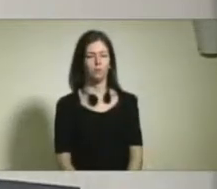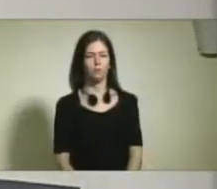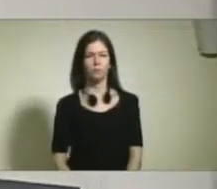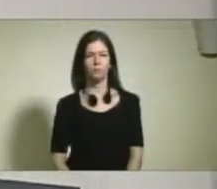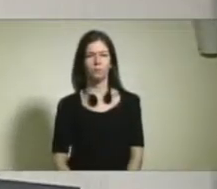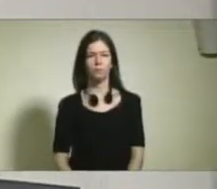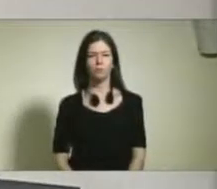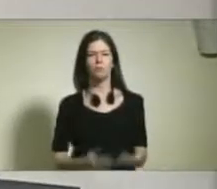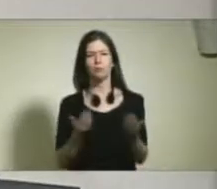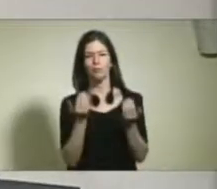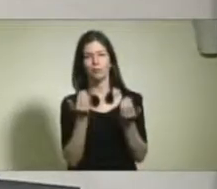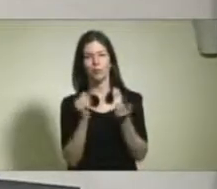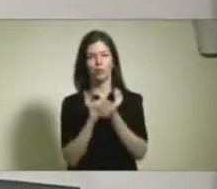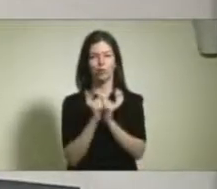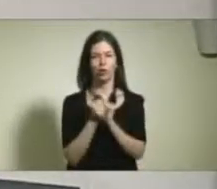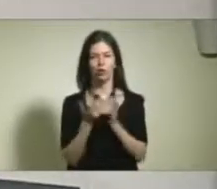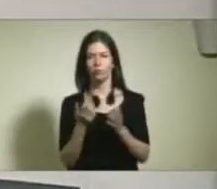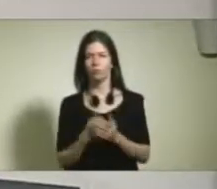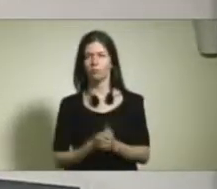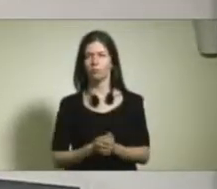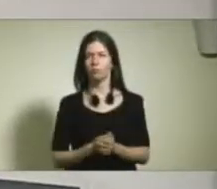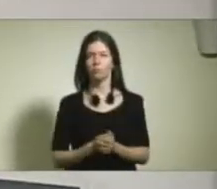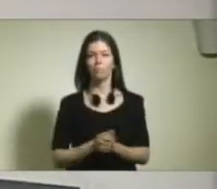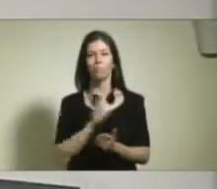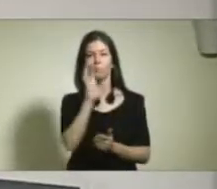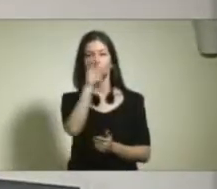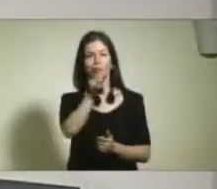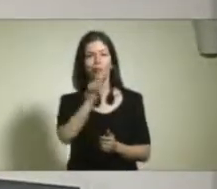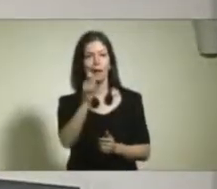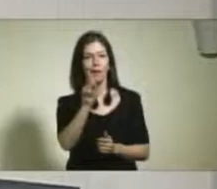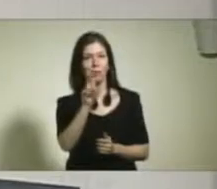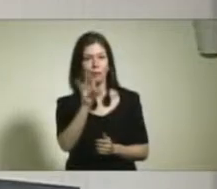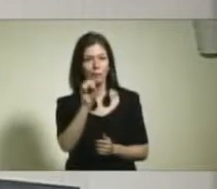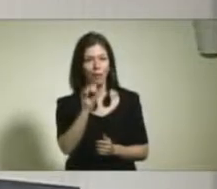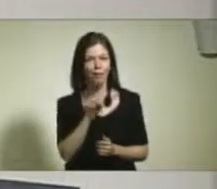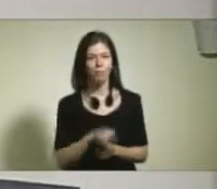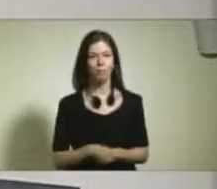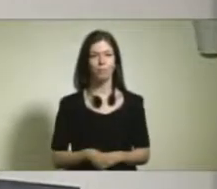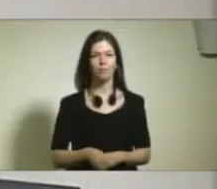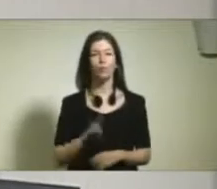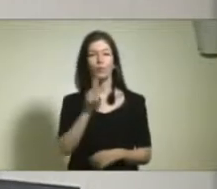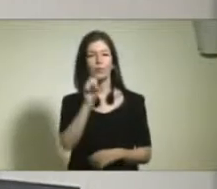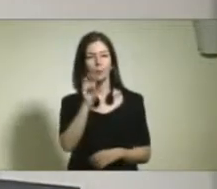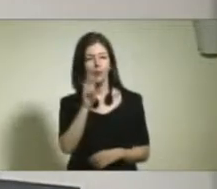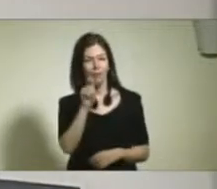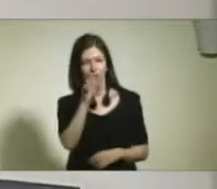Non, c'est pas. Ma clé, elle est dans le. Je coupe.